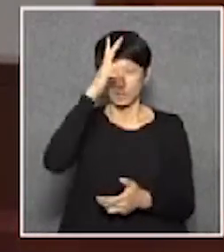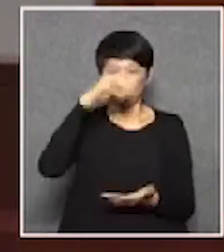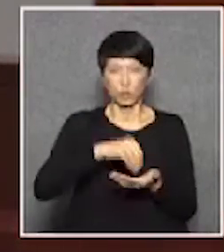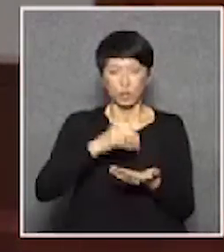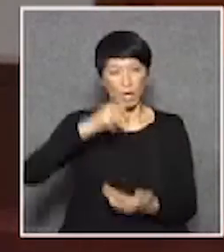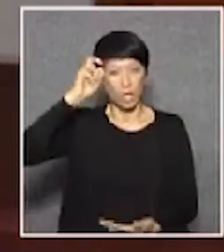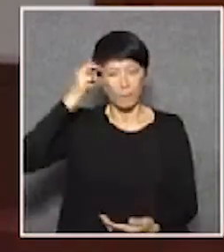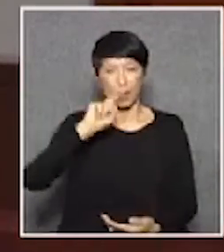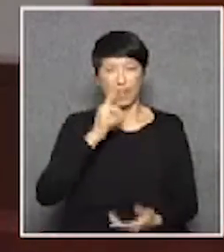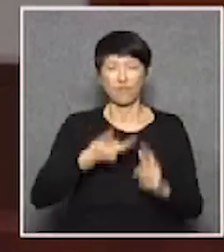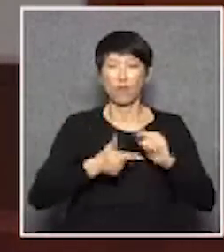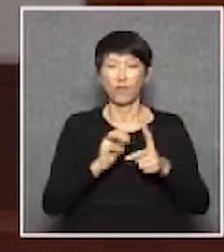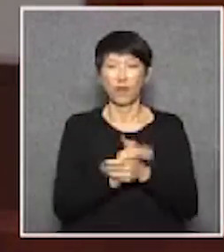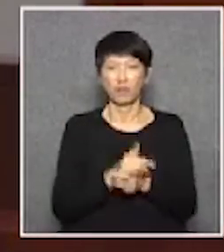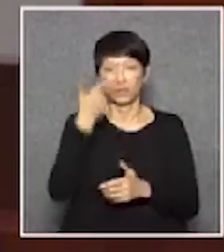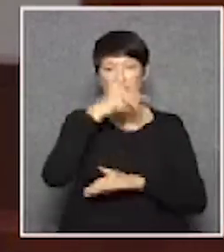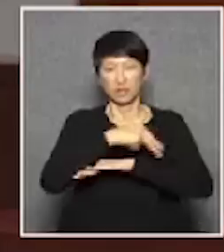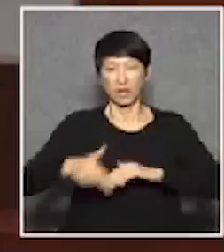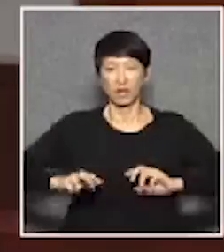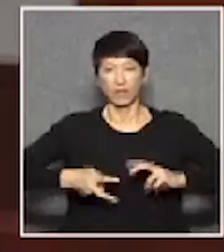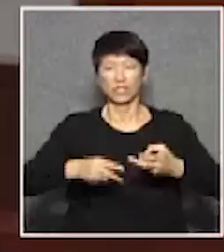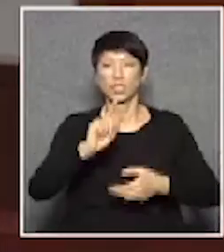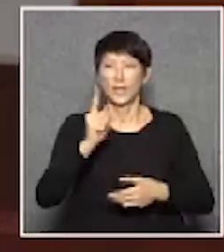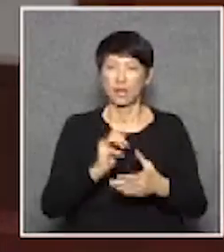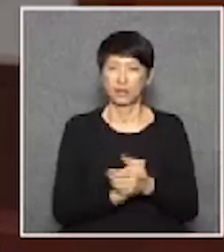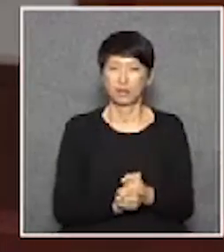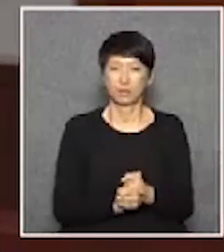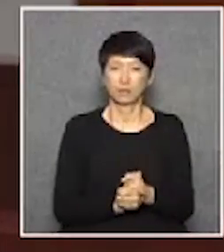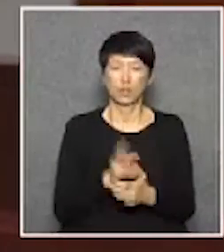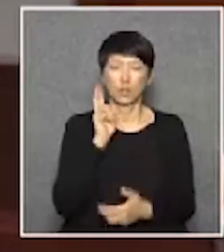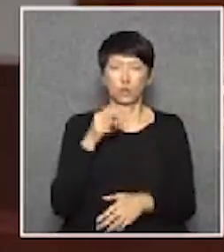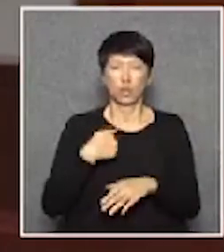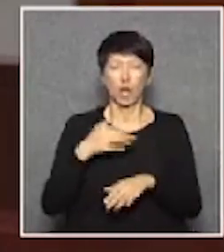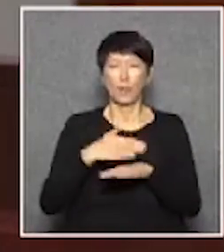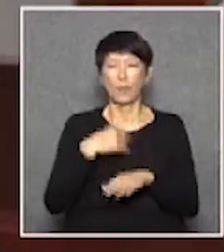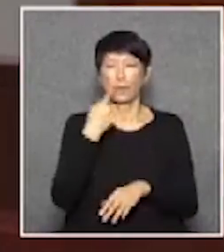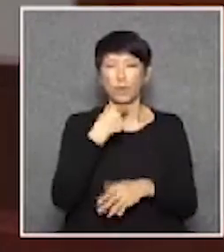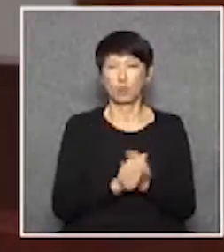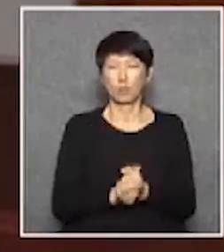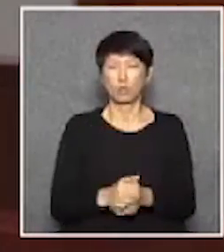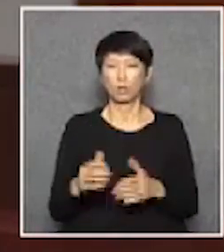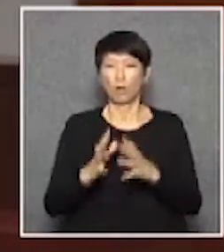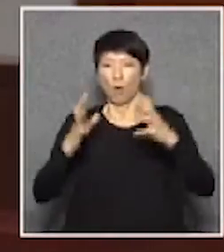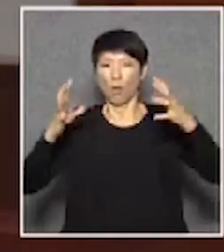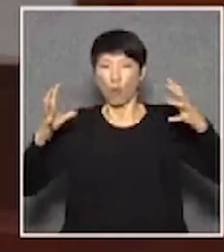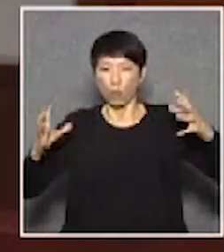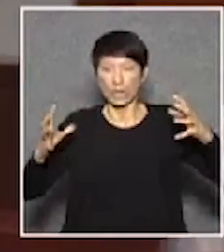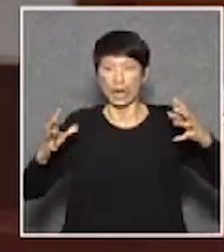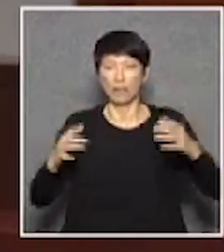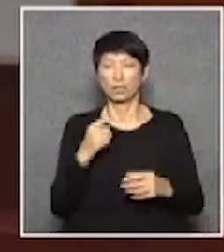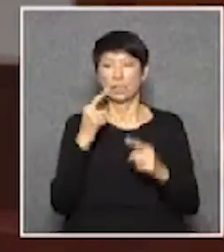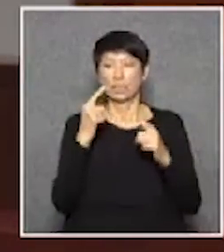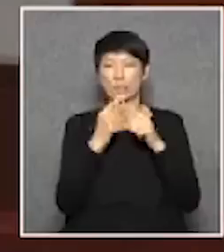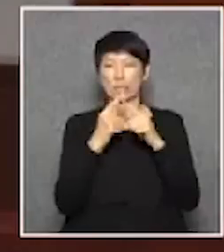啲辦法，嗰個新界發展係乜嘢，係咪？即係正如我頭先所講，呢個係一個好大嘅族群嚟噶嘛，係咪？